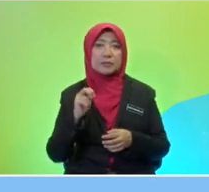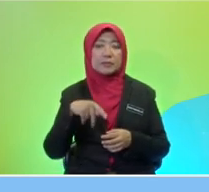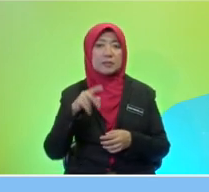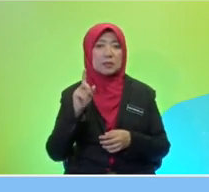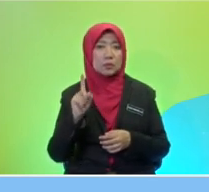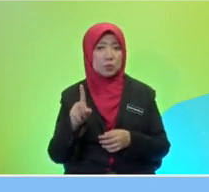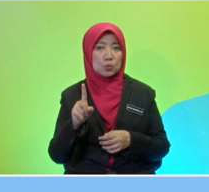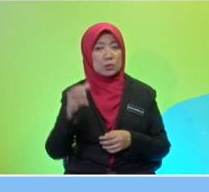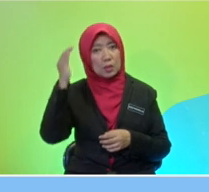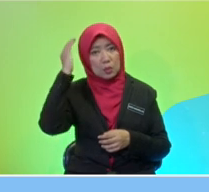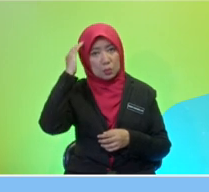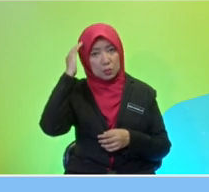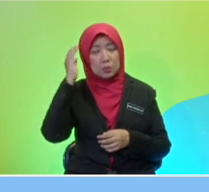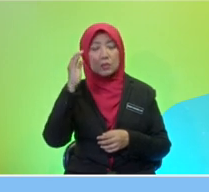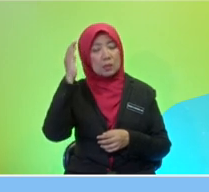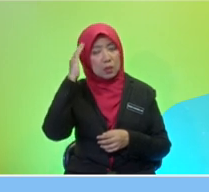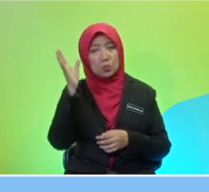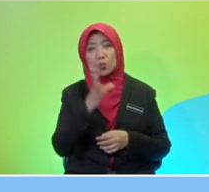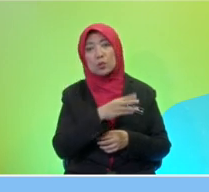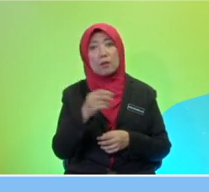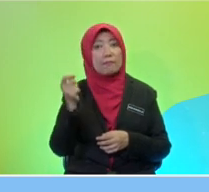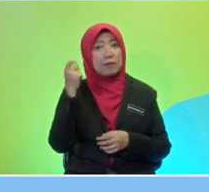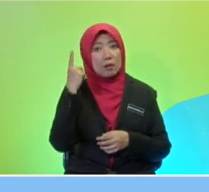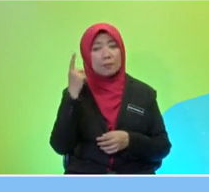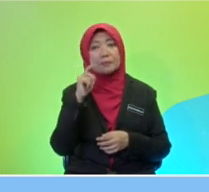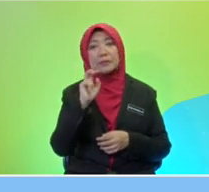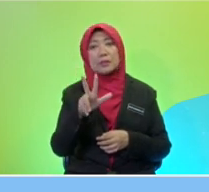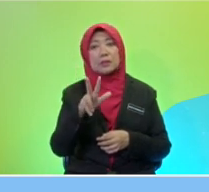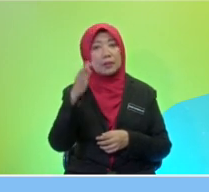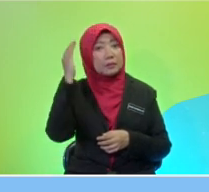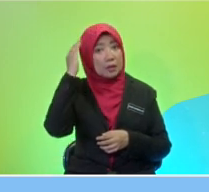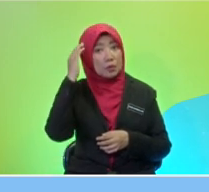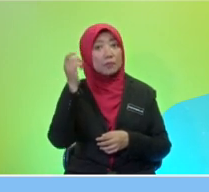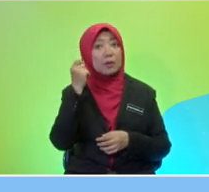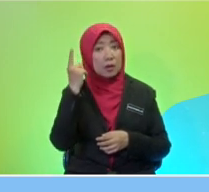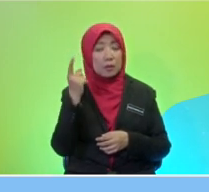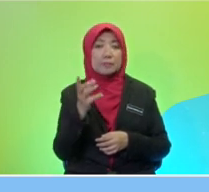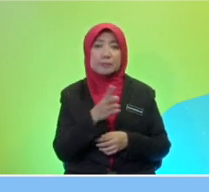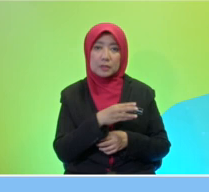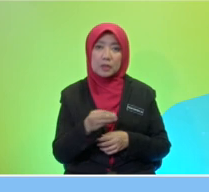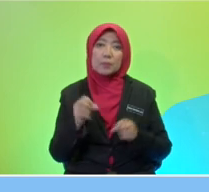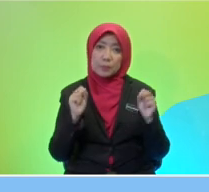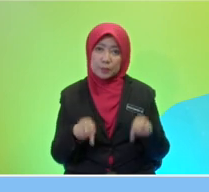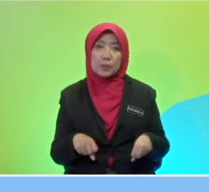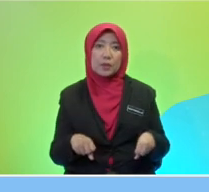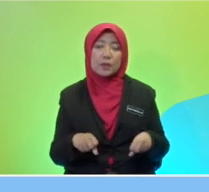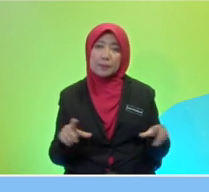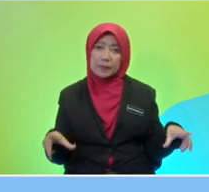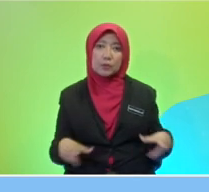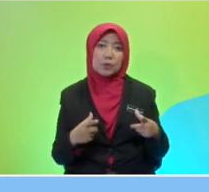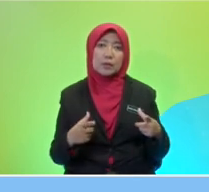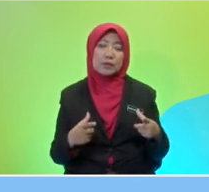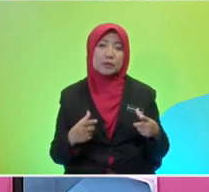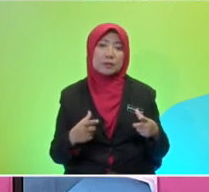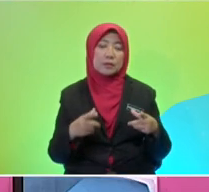yang kedua tahu dan paham yang ketiga tahu paham dan boleh melakukan operasi